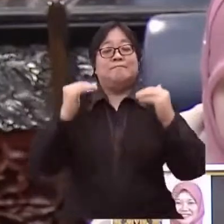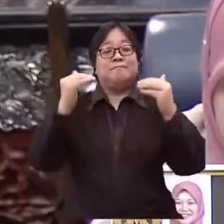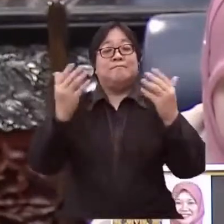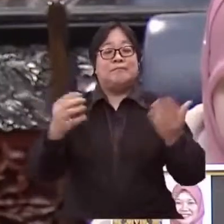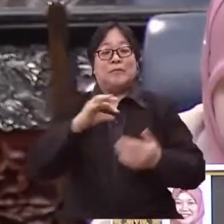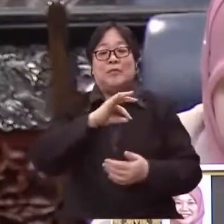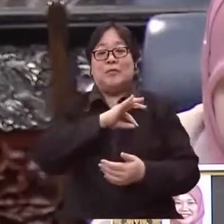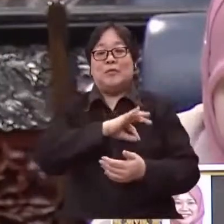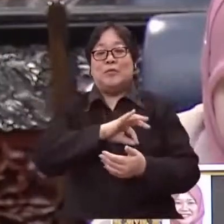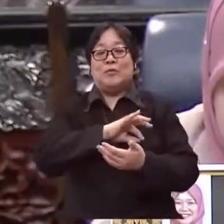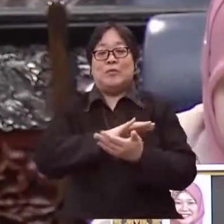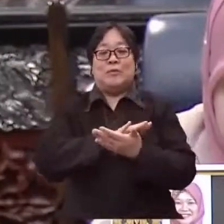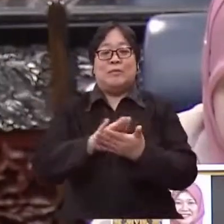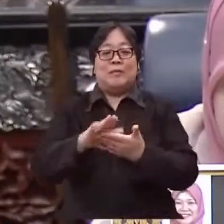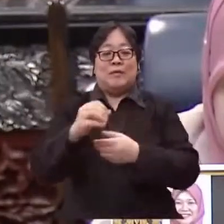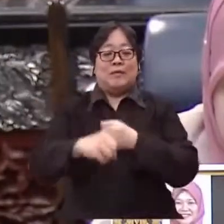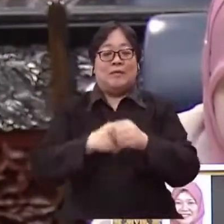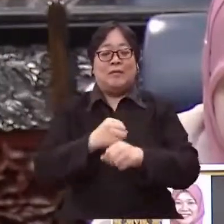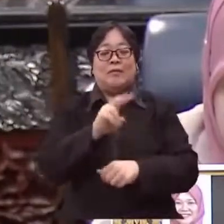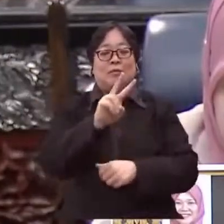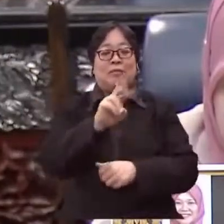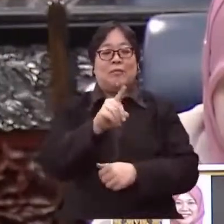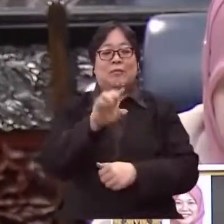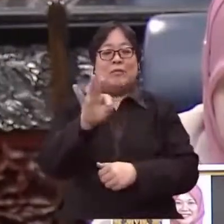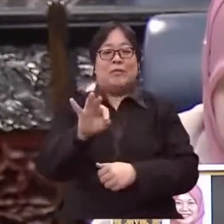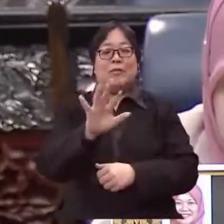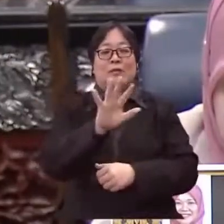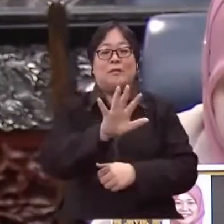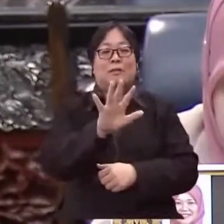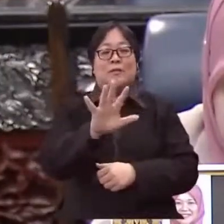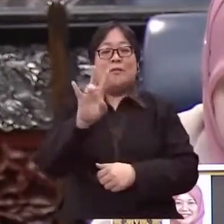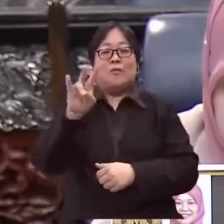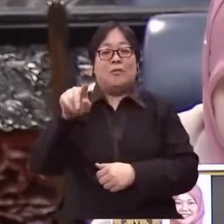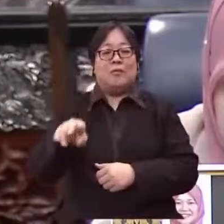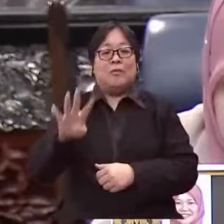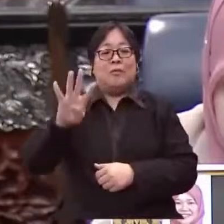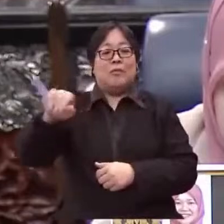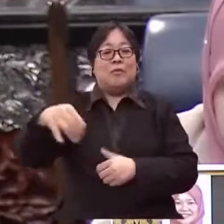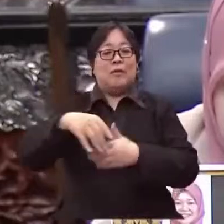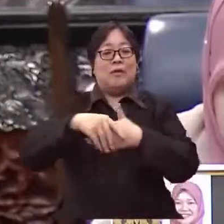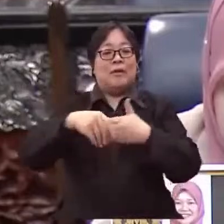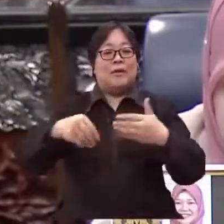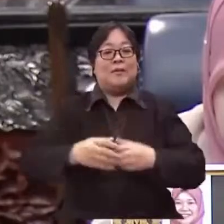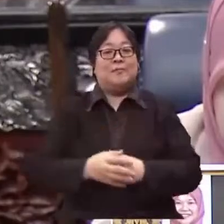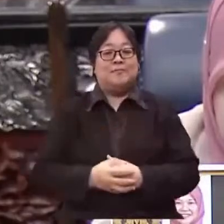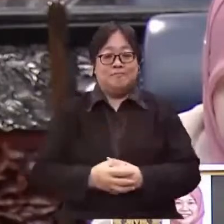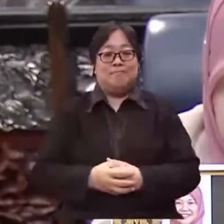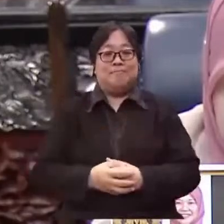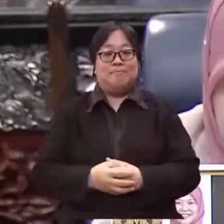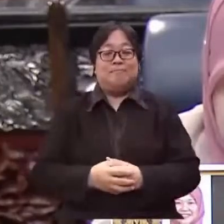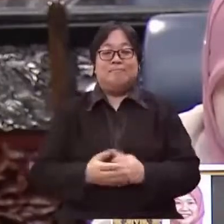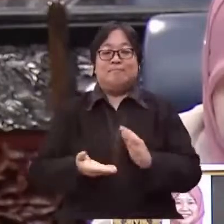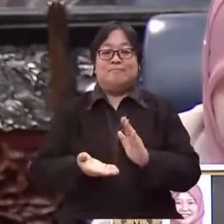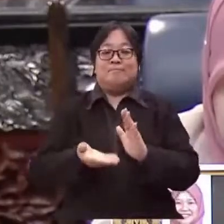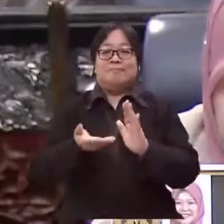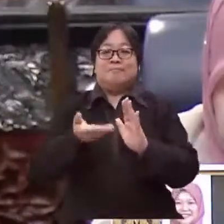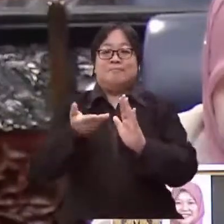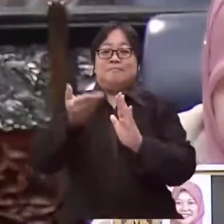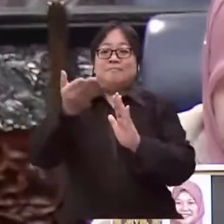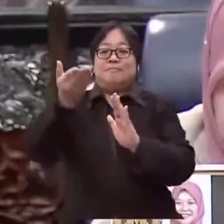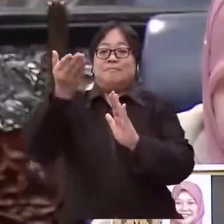keuntungan bersih pada tahun 2019 sebanyak 557 ukuran 4 juta Ringgit dan trend itu terus meningkat